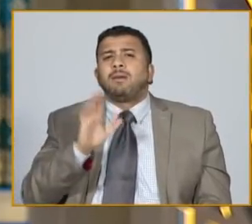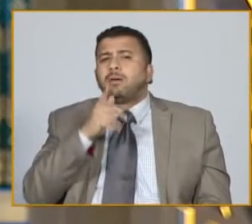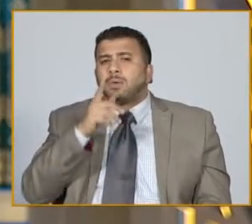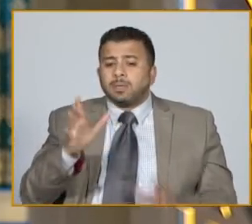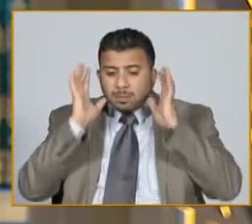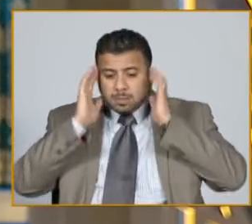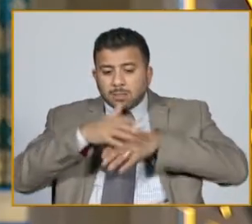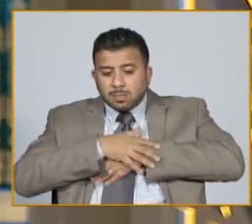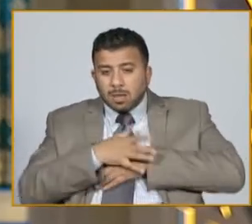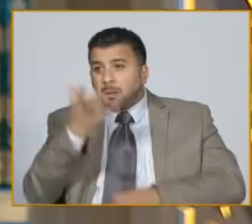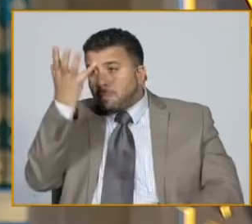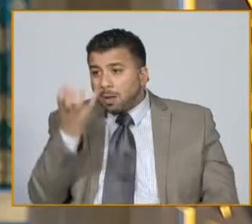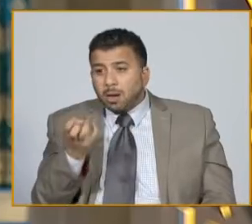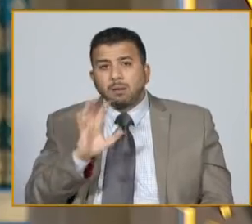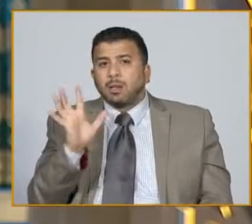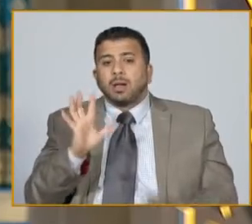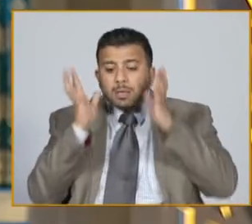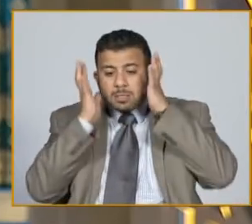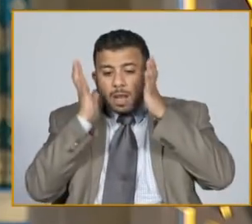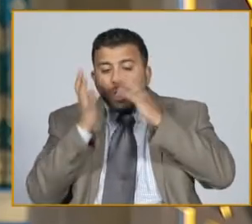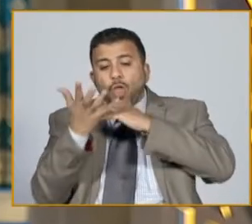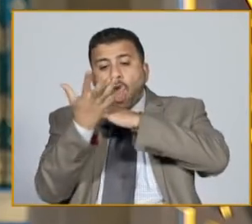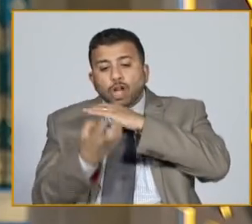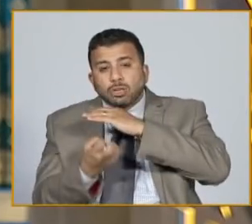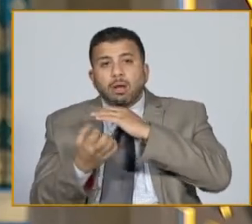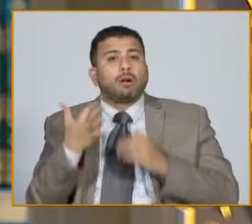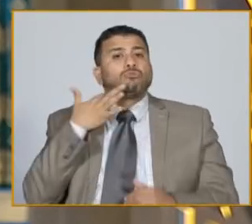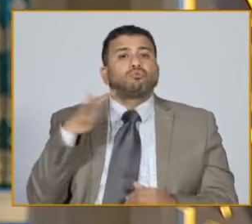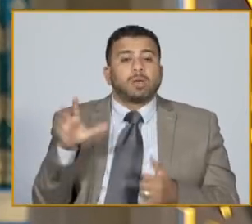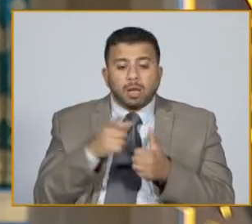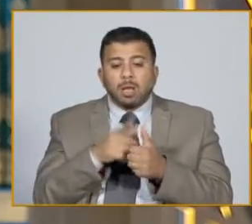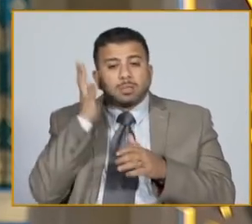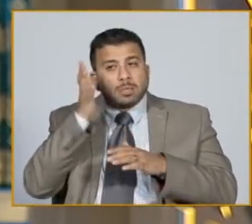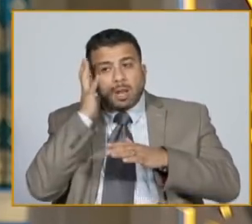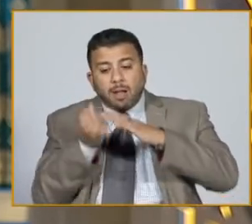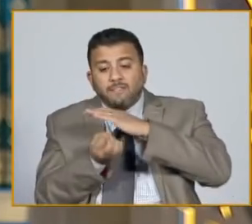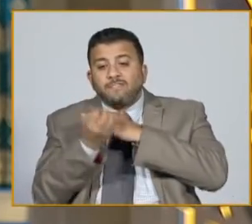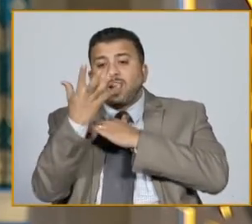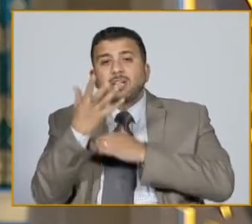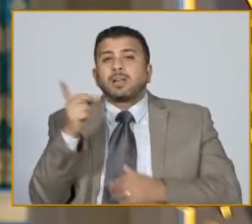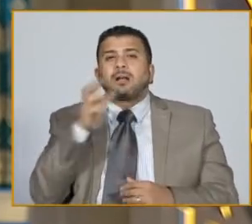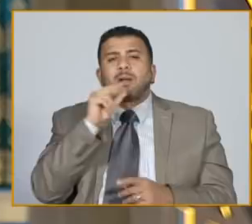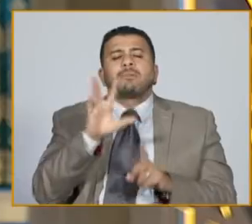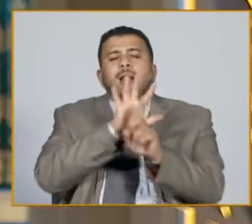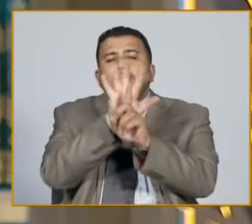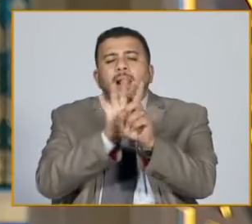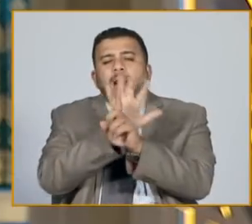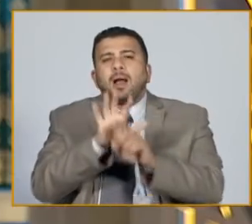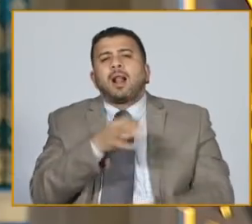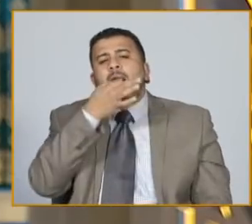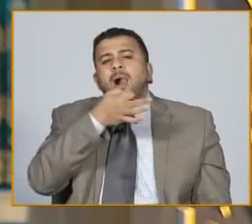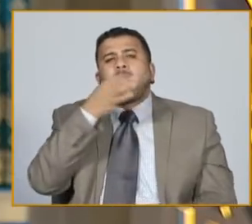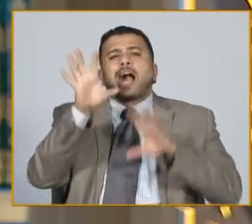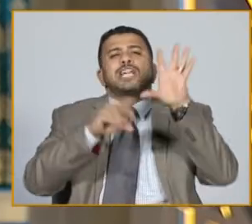ويتركهم عن قيام الليل، ربما فاتت عليهم صلاة العشاء وفاتت عليهم صلاة الفجر، وهذا مجرد إلهاء. وأرجح الأقوال